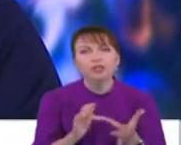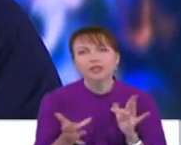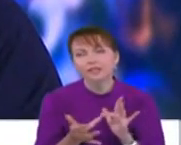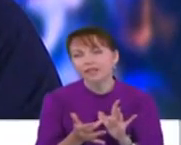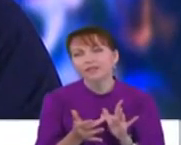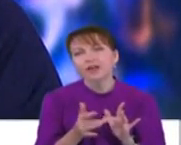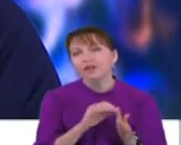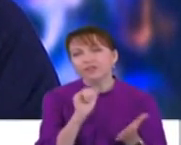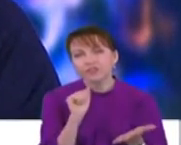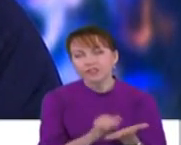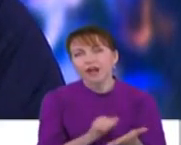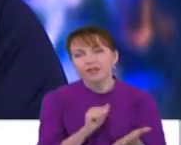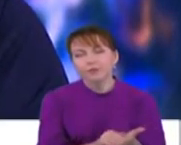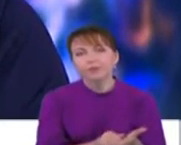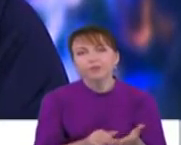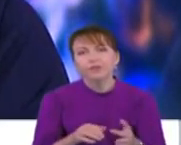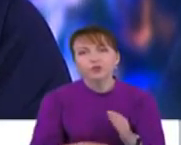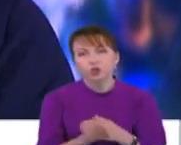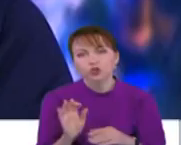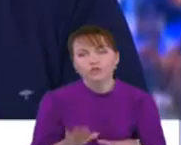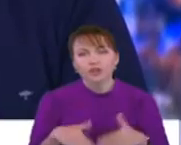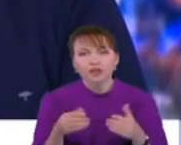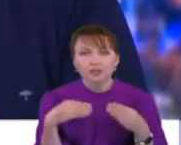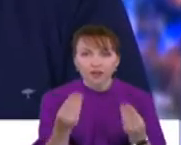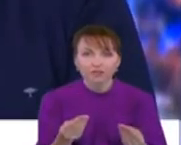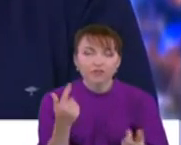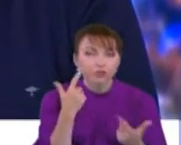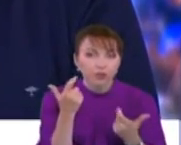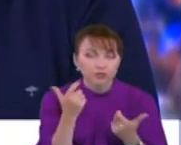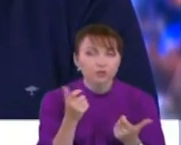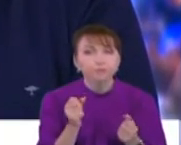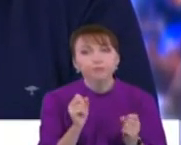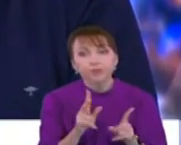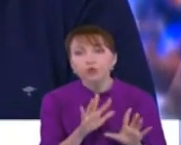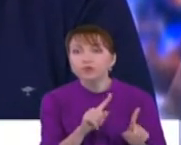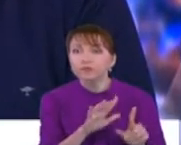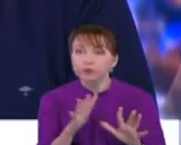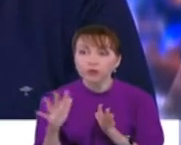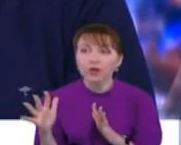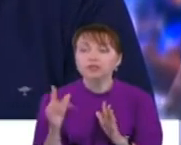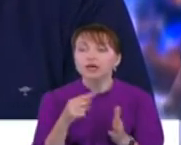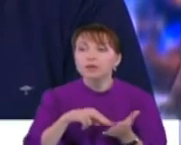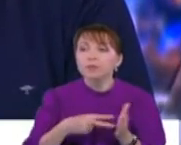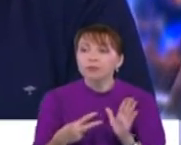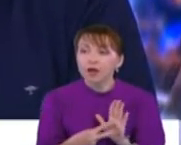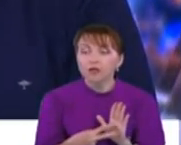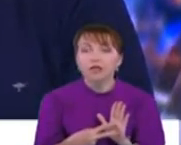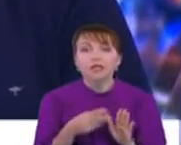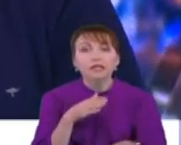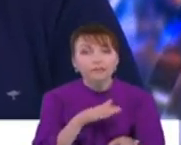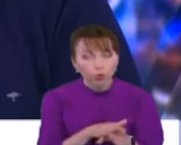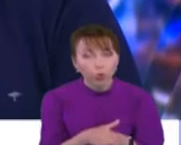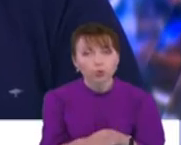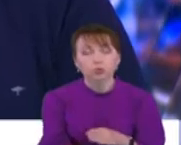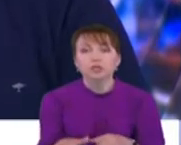«Восточний варіант», був з нами в ефірі, дав інформацію про тенденцію, яка відбувається, як план, який